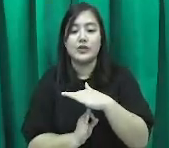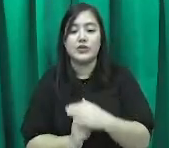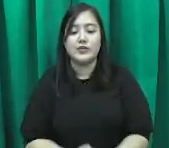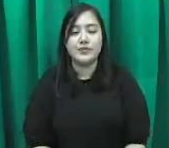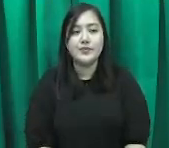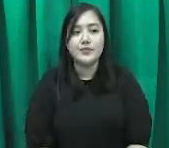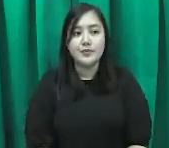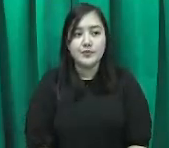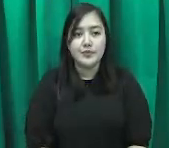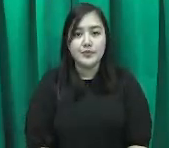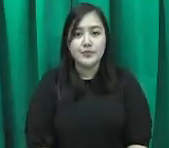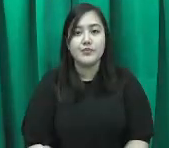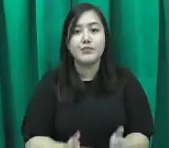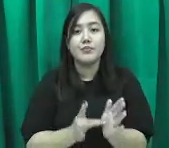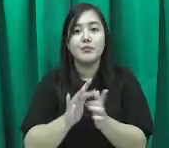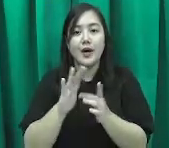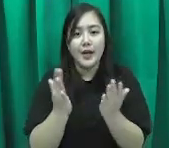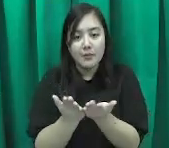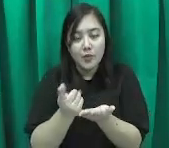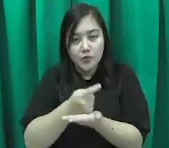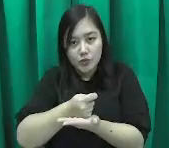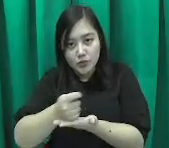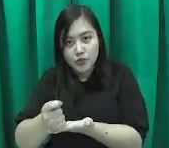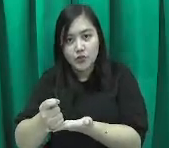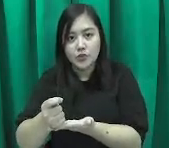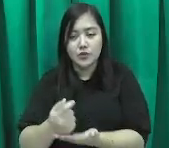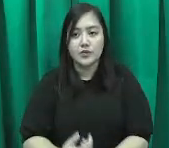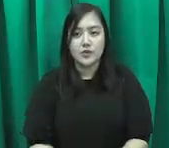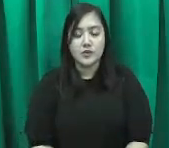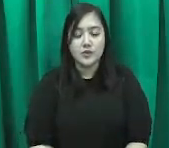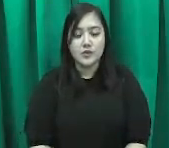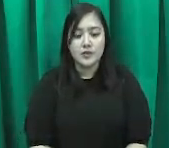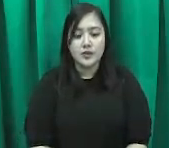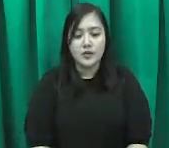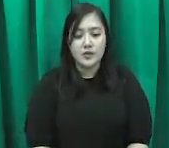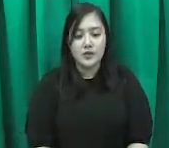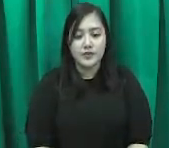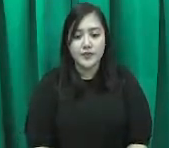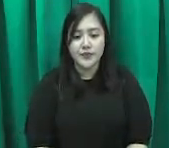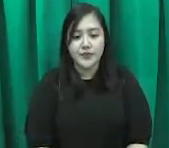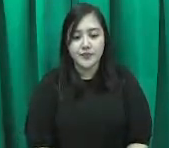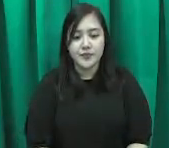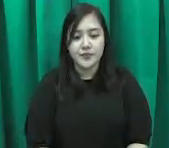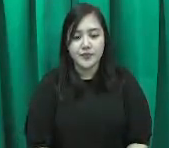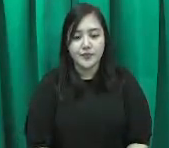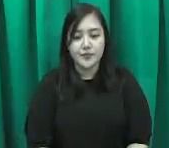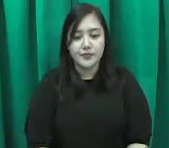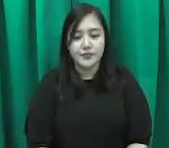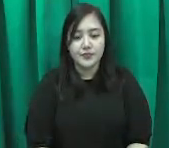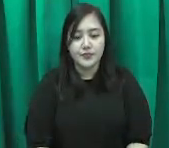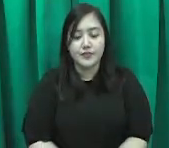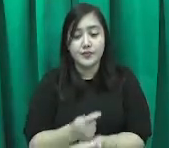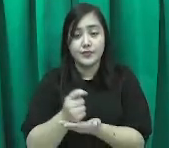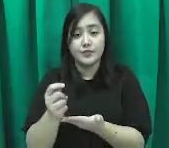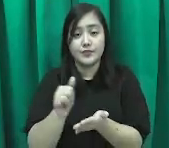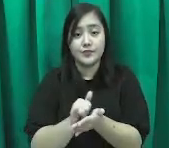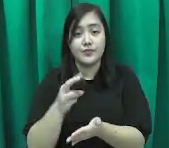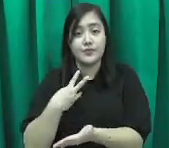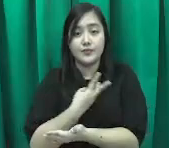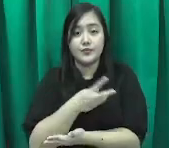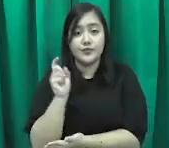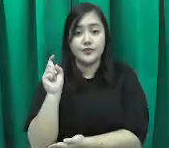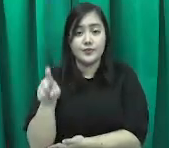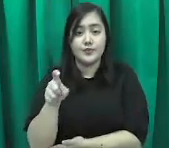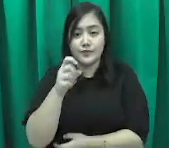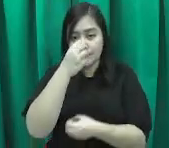natin, merong Bible truth. Yeah. Iyan yung yun talaga yung katotohanan na dapat natin sundin. Yeah. Kasi sa ating pananaw